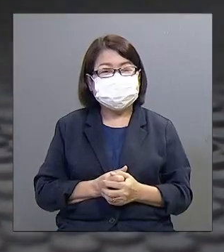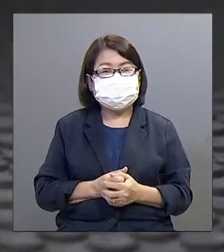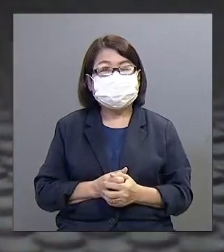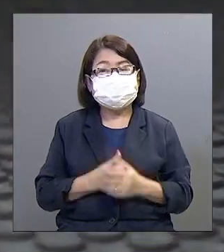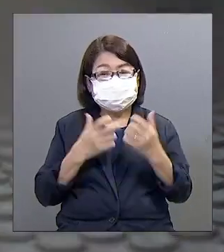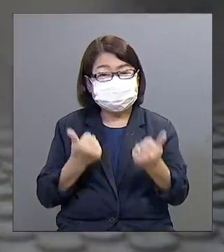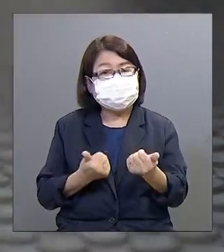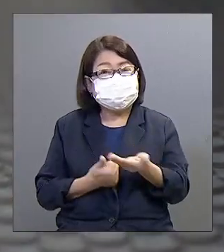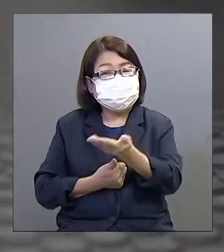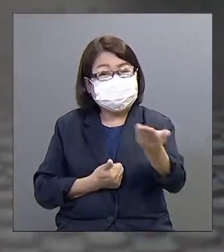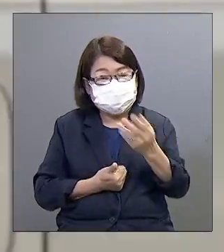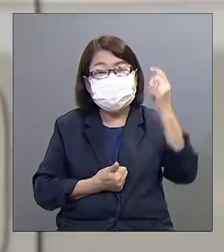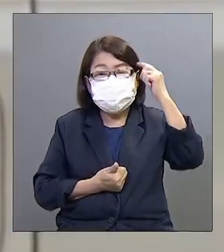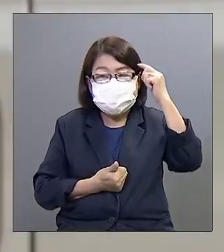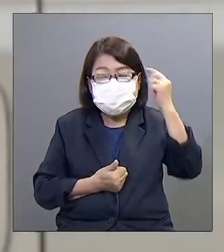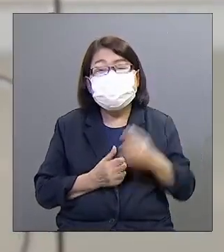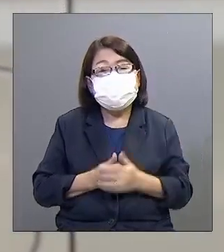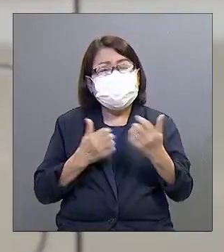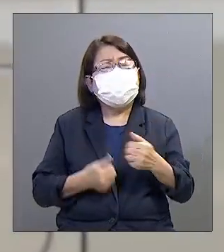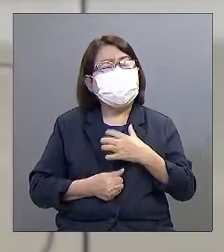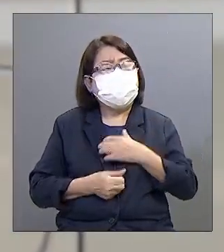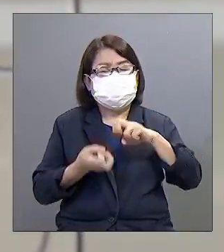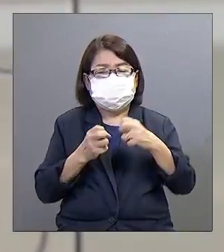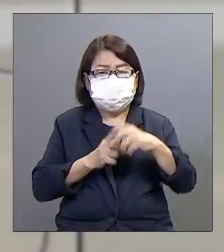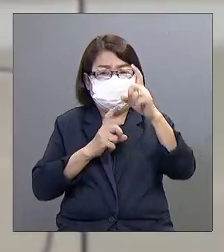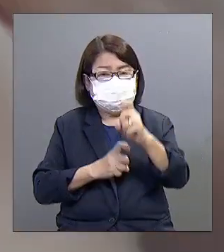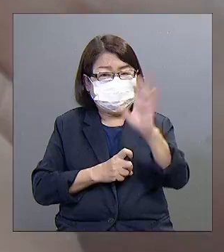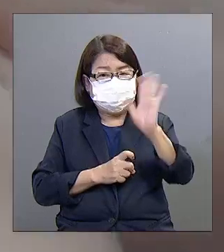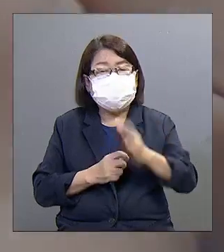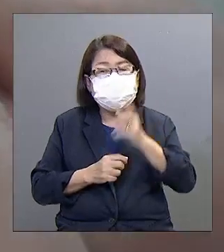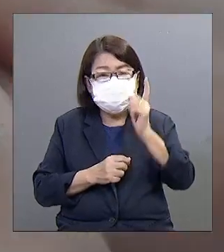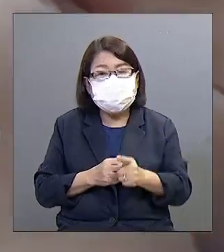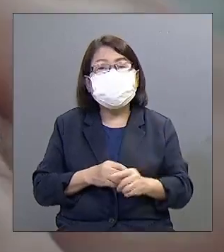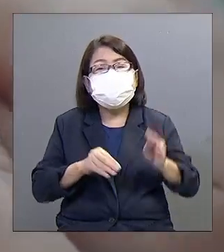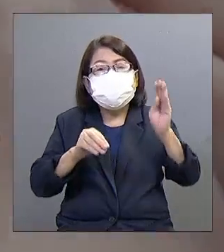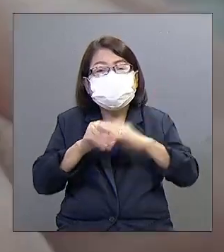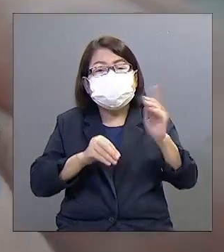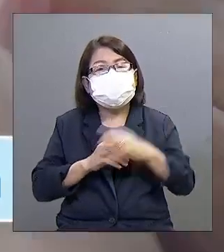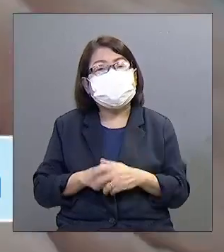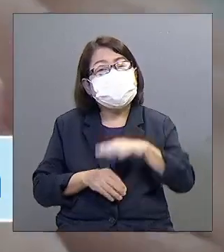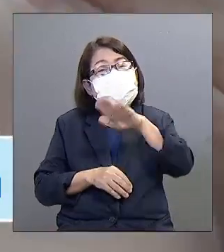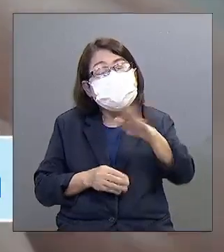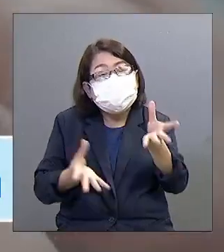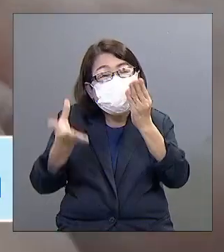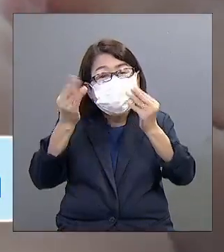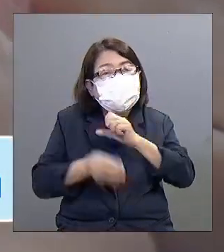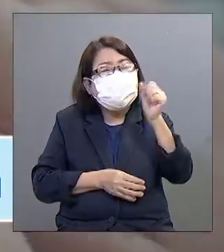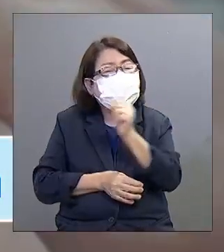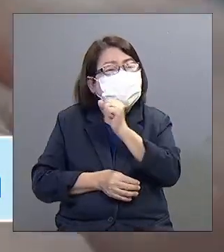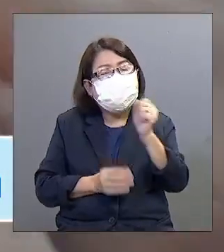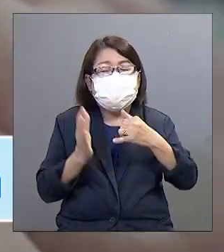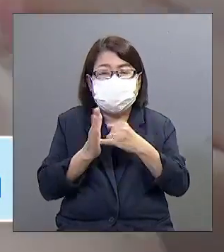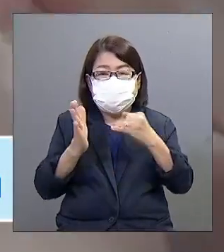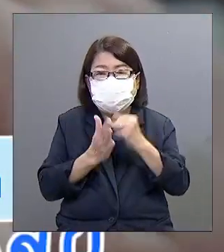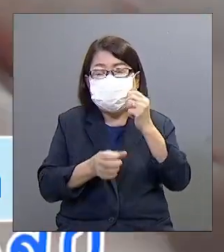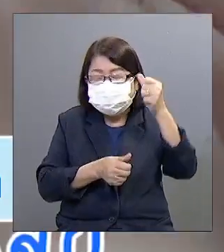ร้ตทบานในเรื่ของความปลอดภัย วัทเมื่ดเราแรกไหนที่เดร้องได้น่าจะดีใชไที่เหอยู่